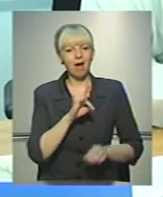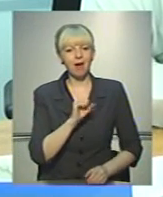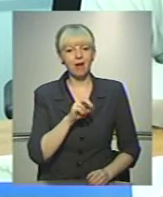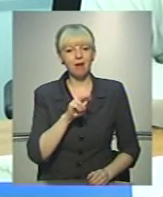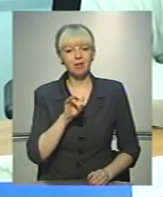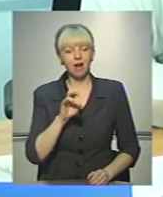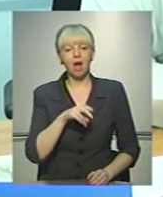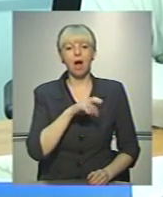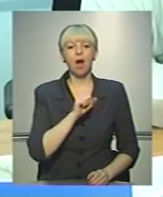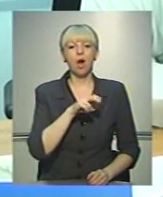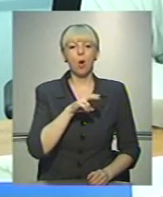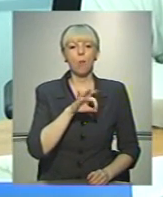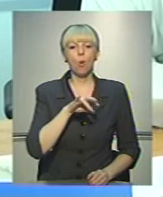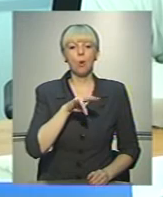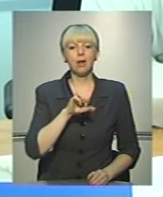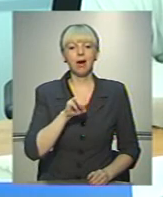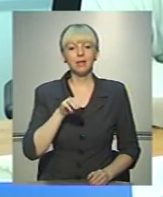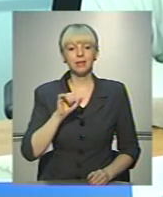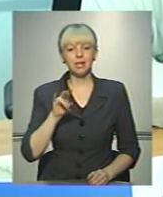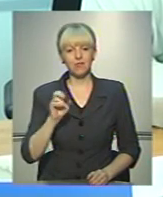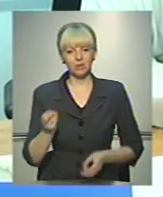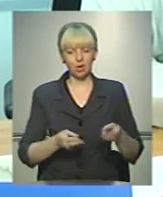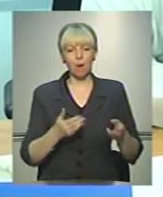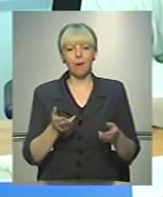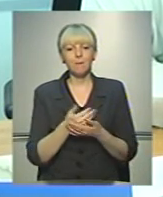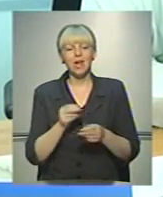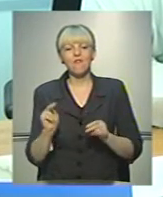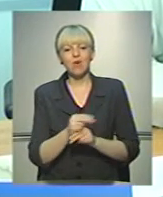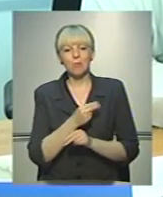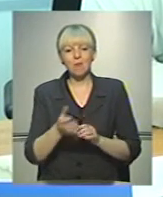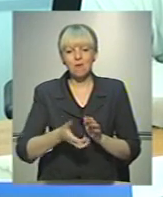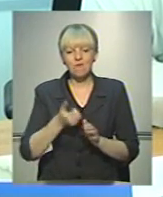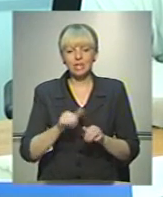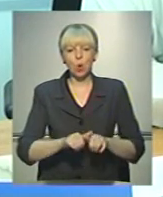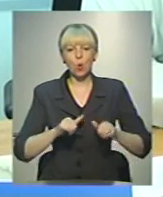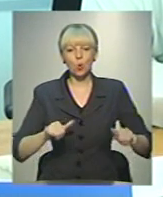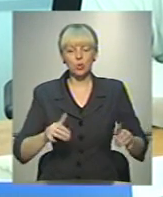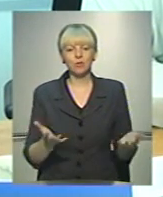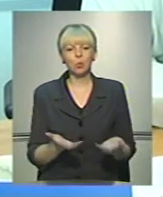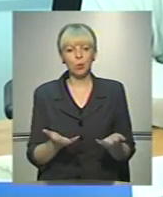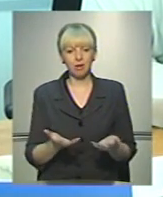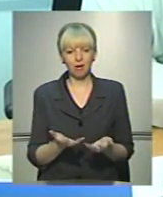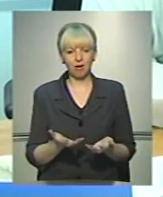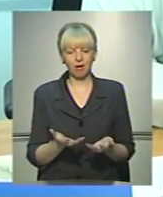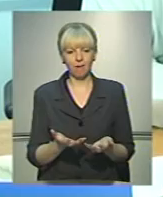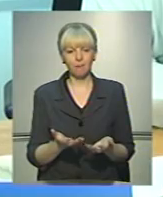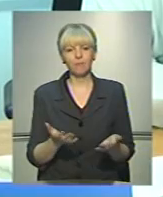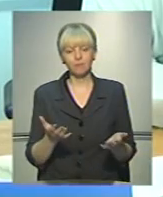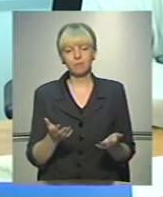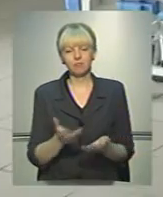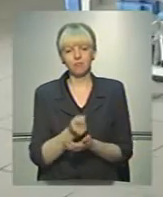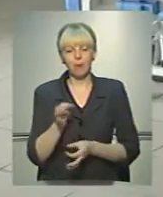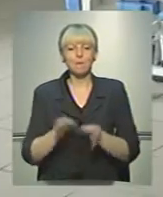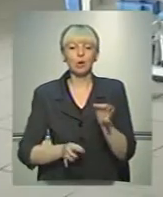радикальна, а паліативна хірургія. Ми виправляємо вади розвитку, яка, так сказати, склала